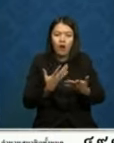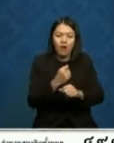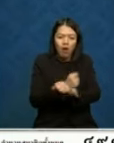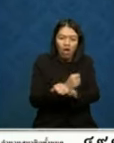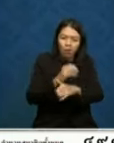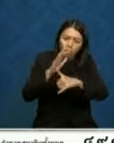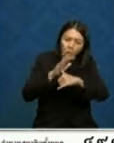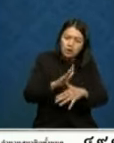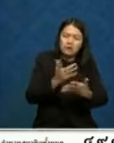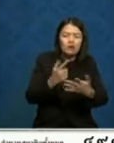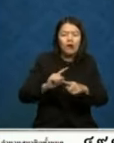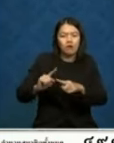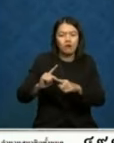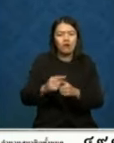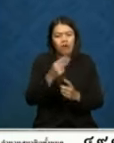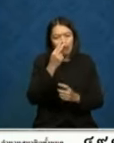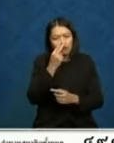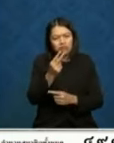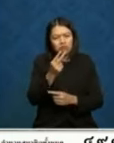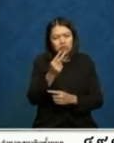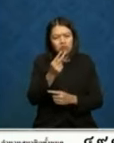ประเทศครับแต่สิ่งที่เกิดขึ้นคืออะไรครับ